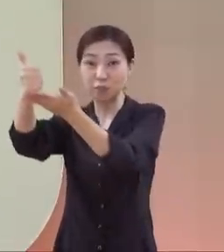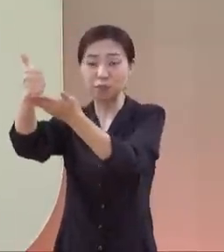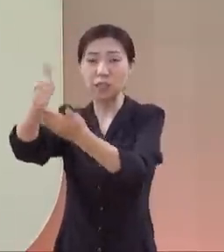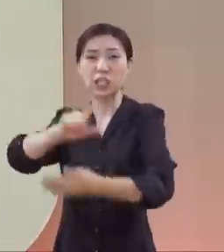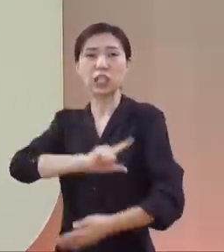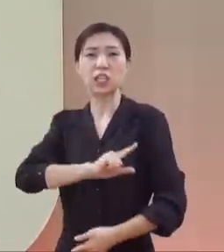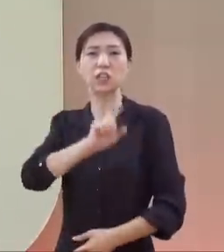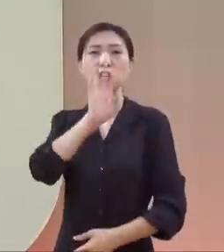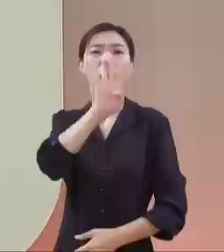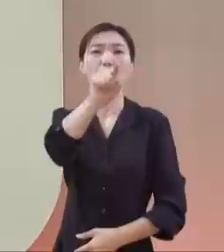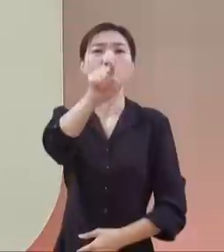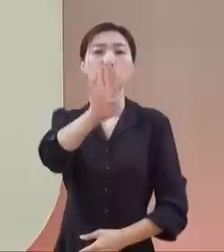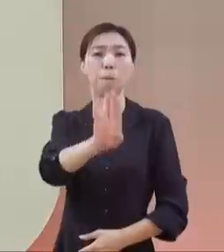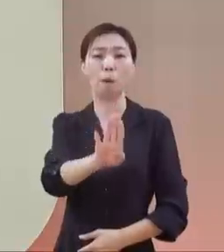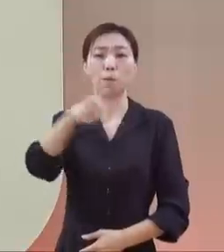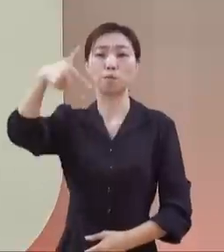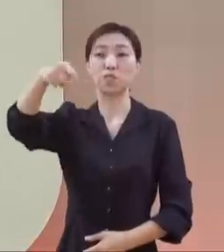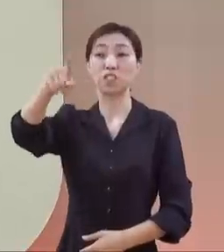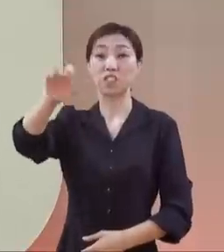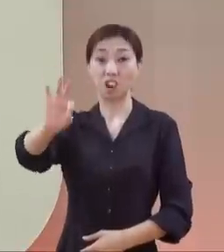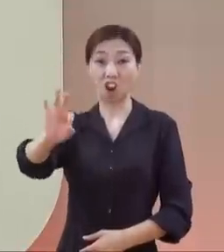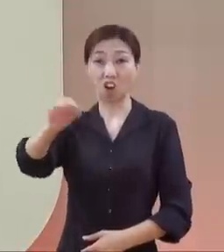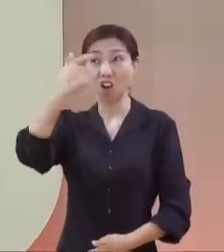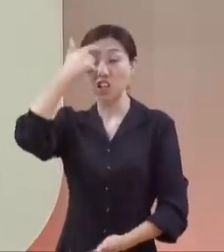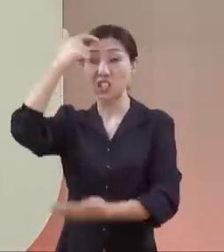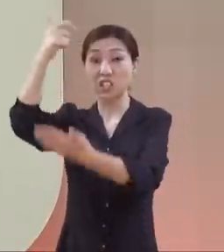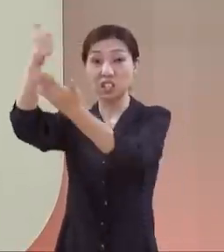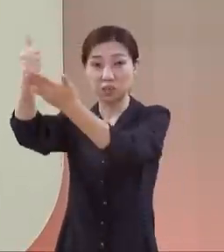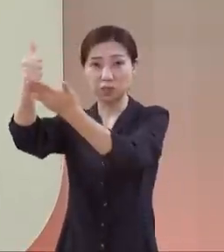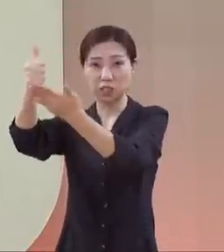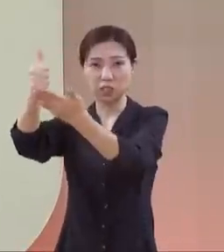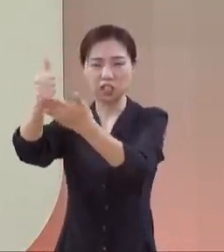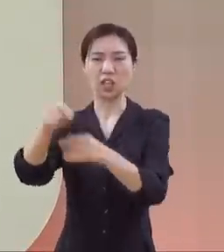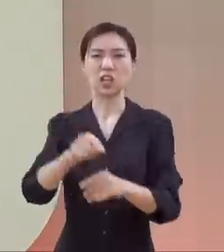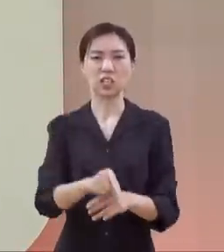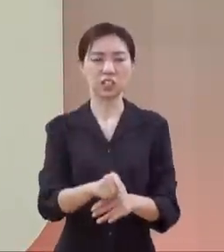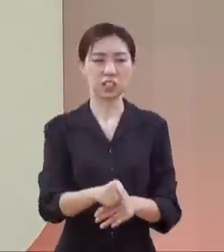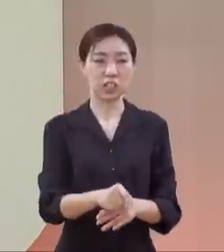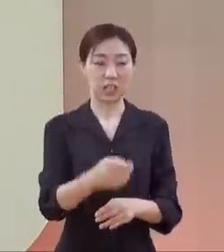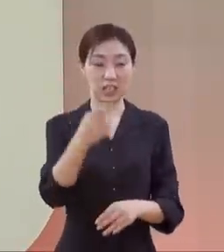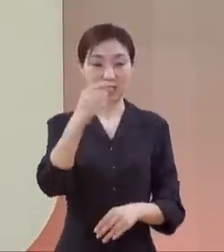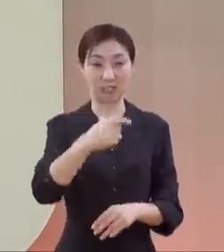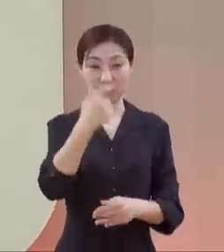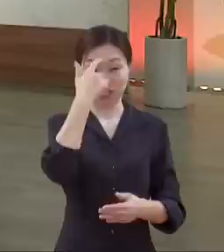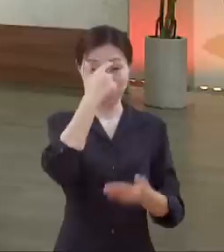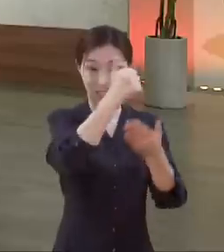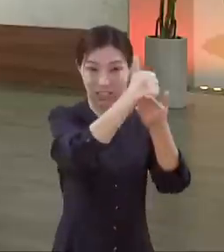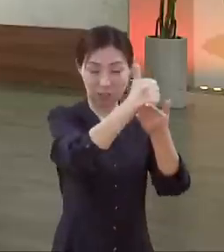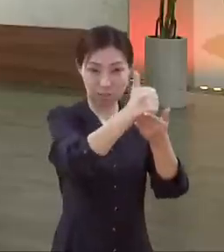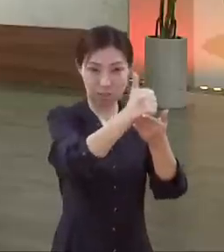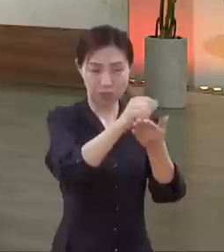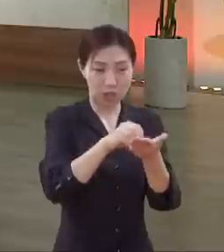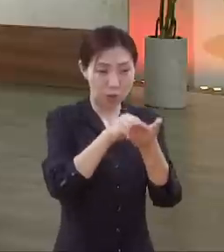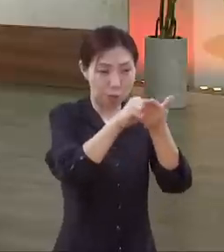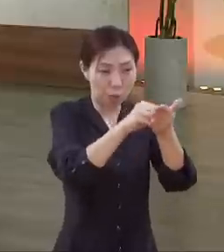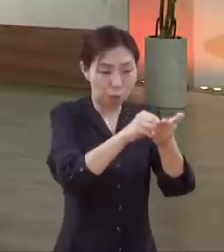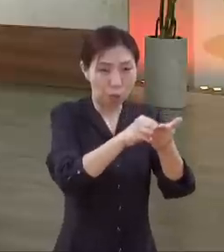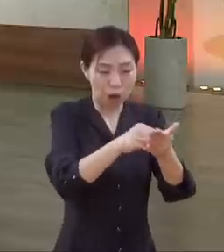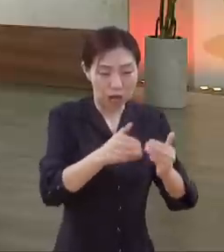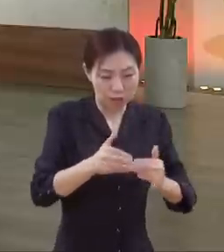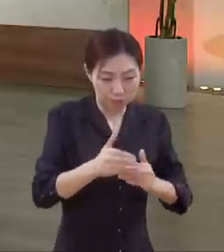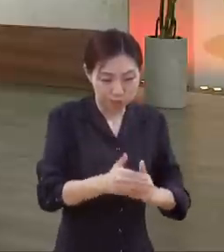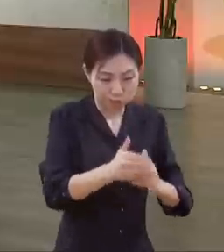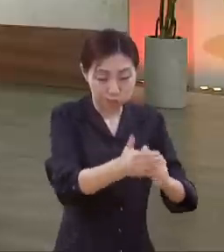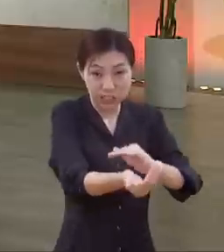경우에는 행자 생활에 3년을 시키셨대요 3년을 시키셨다 뭐 또 이런 이야기가 전해지죠 3년